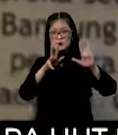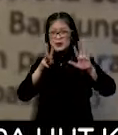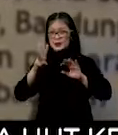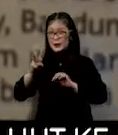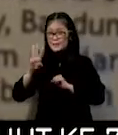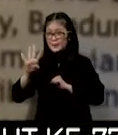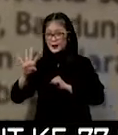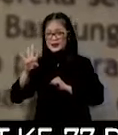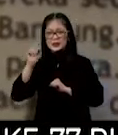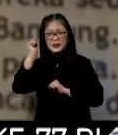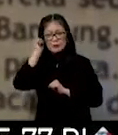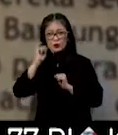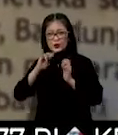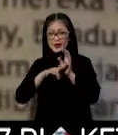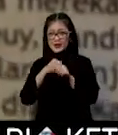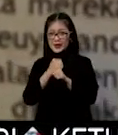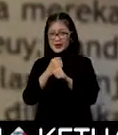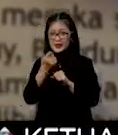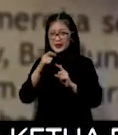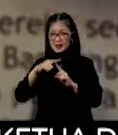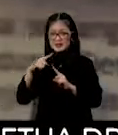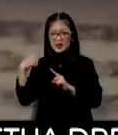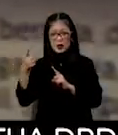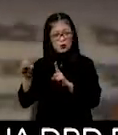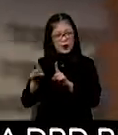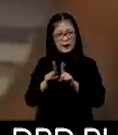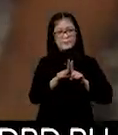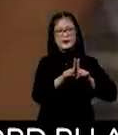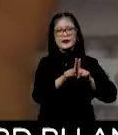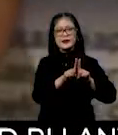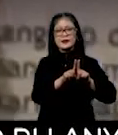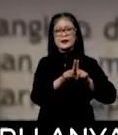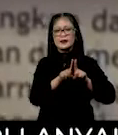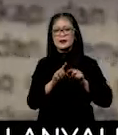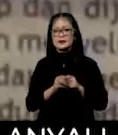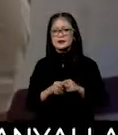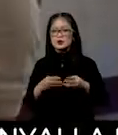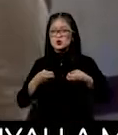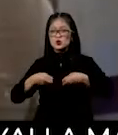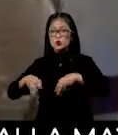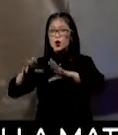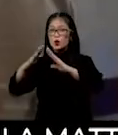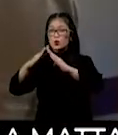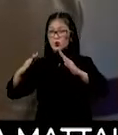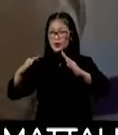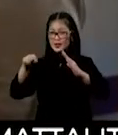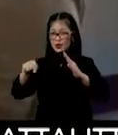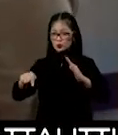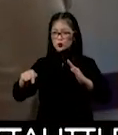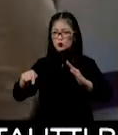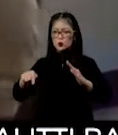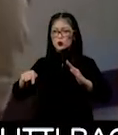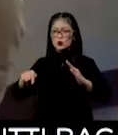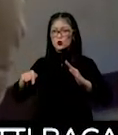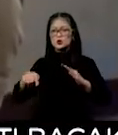Ibu Inggit selalu setia menemani. Bahkan ia rela menjual rumah penuh sejarah yang sudah mereka tempati selama 8 tahun